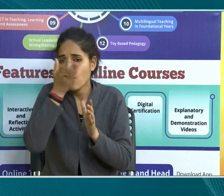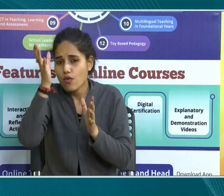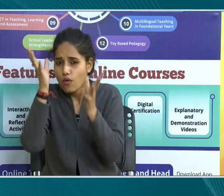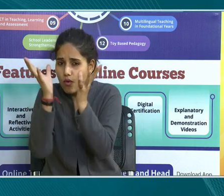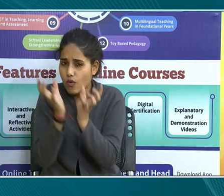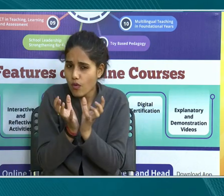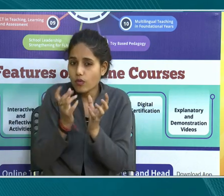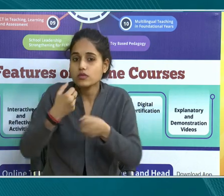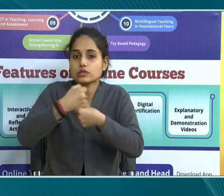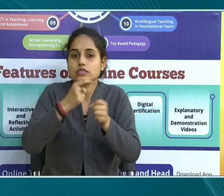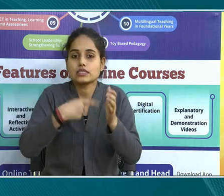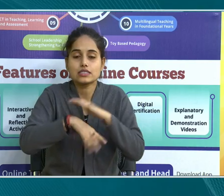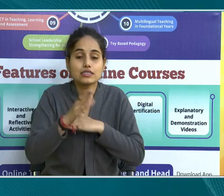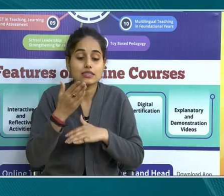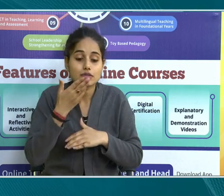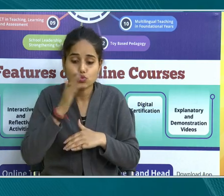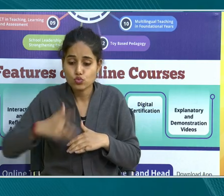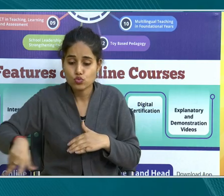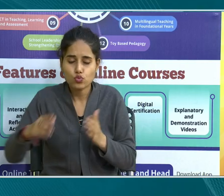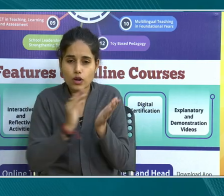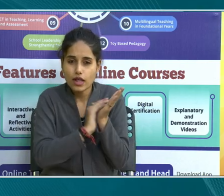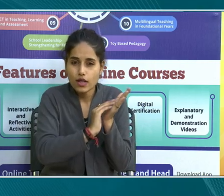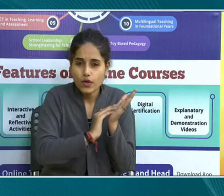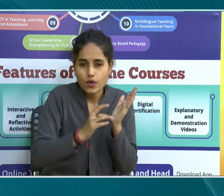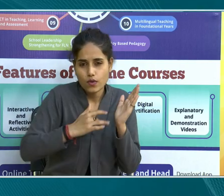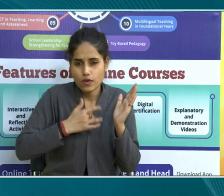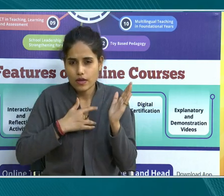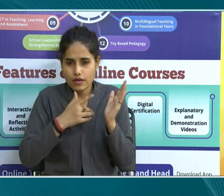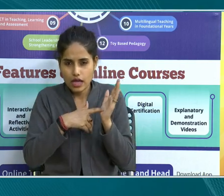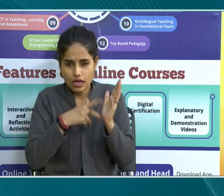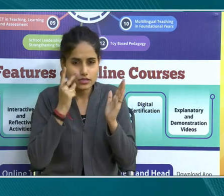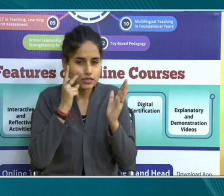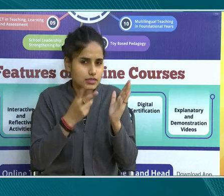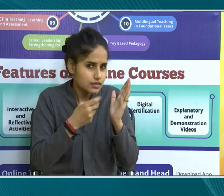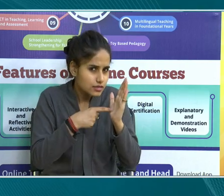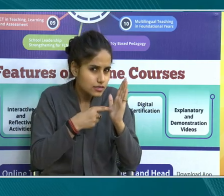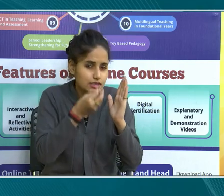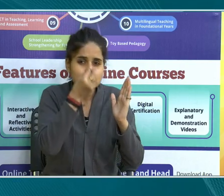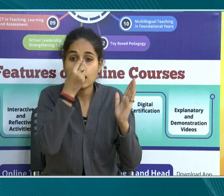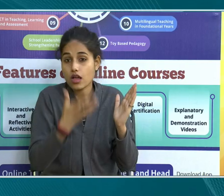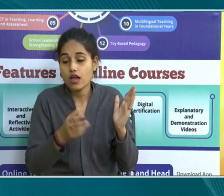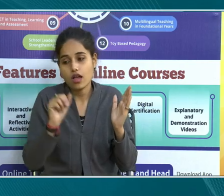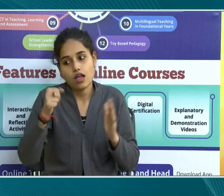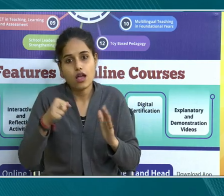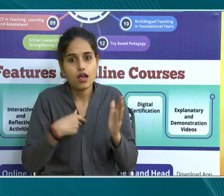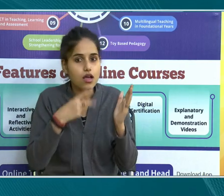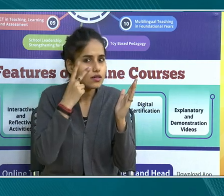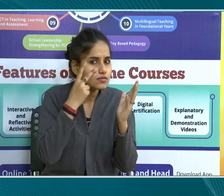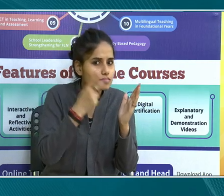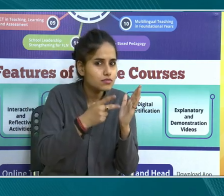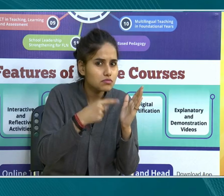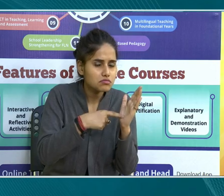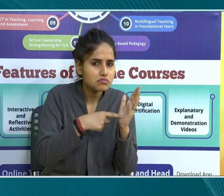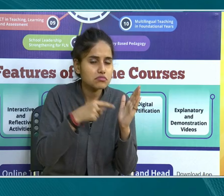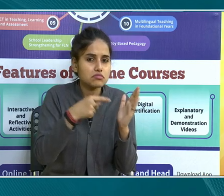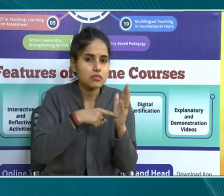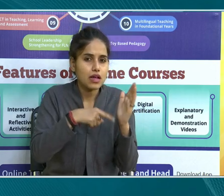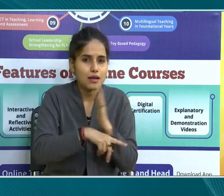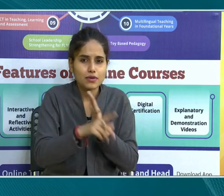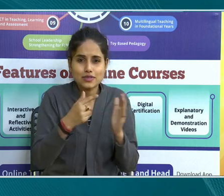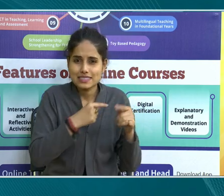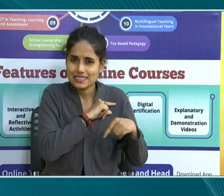समझने में बहुत आसानी हो जाएगी अगर आपको ध्यान से दिखाई दे रहा हूं यहां पर देम का या अपने कुछ एक